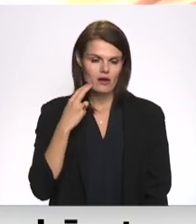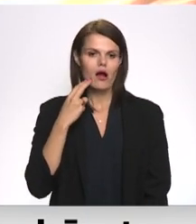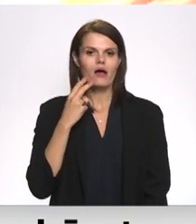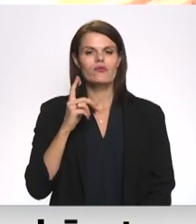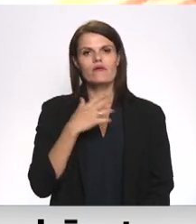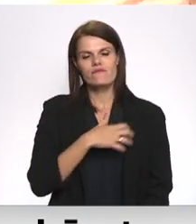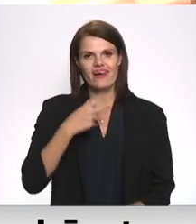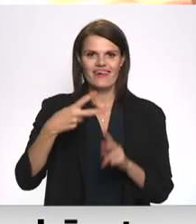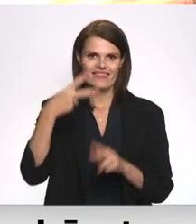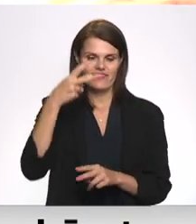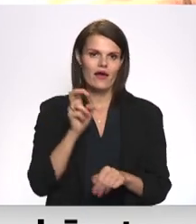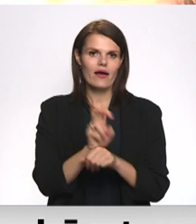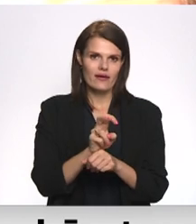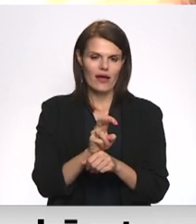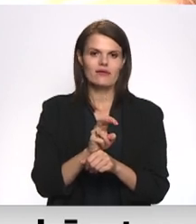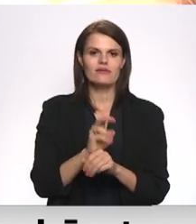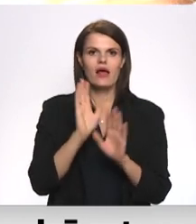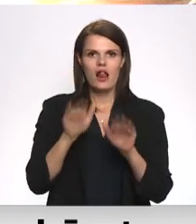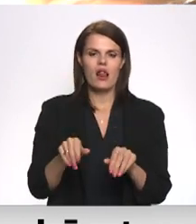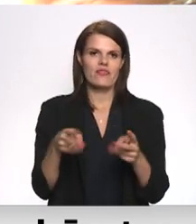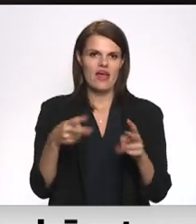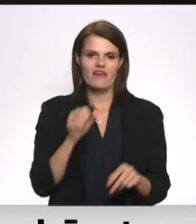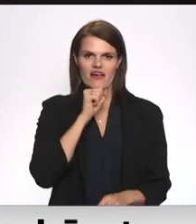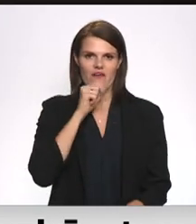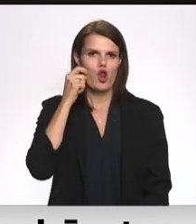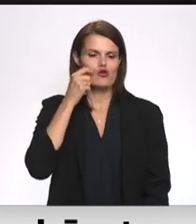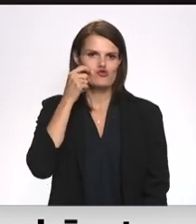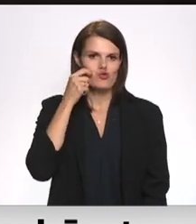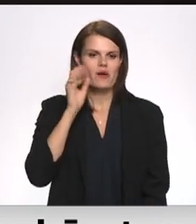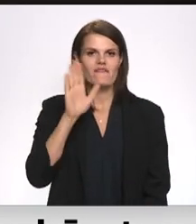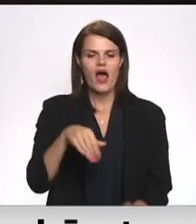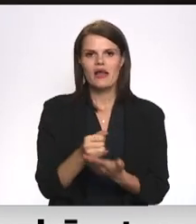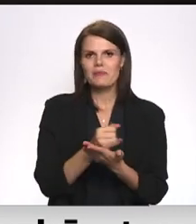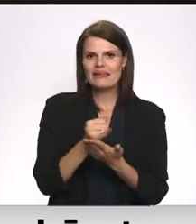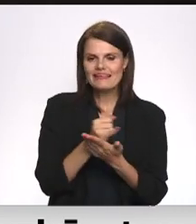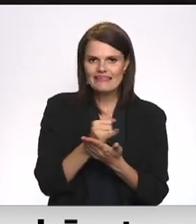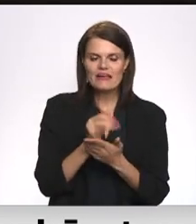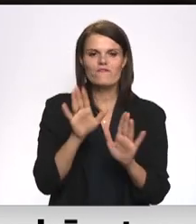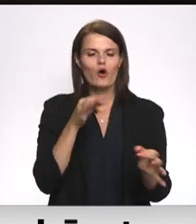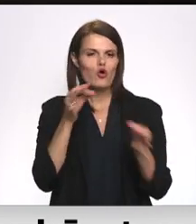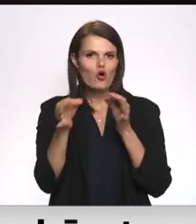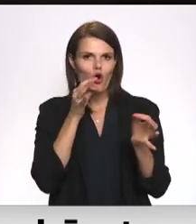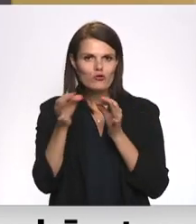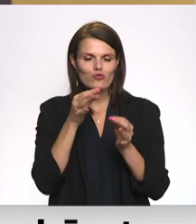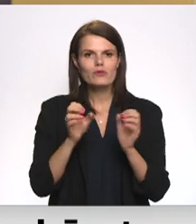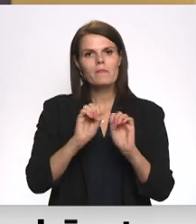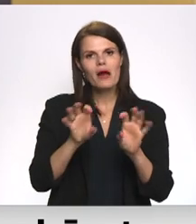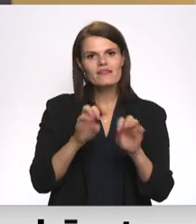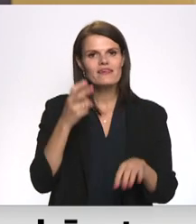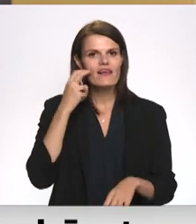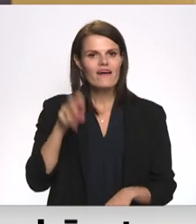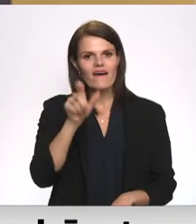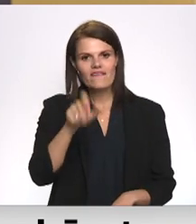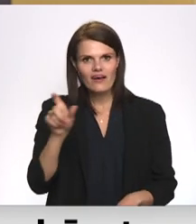jābūt 2 reizītes, lai neiet pie zobārsta. Mēs varam iztīrīt, mēs varam konsultēt arī vecākus, mēs varam